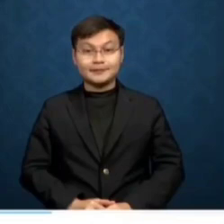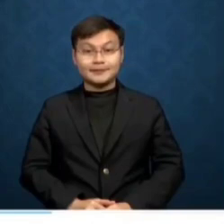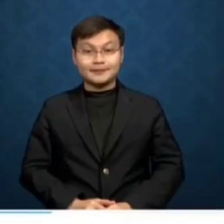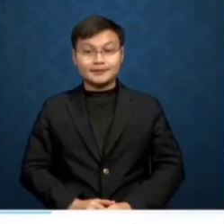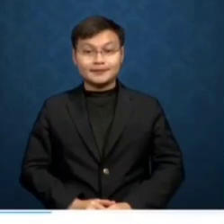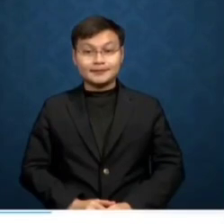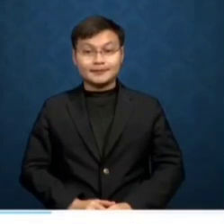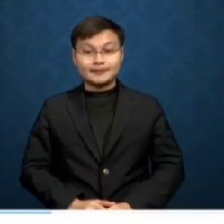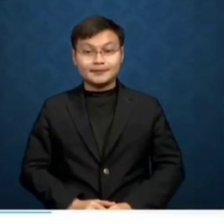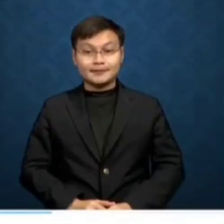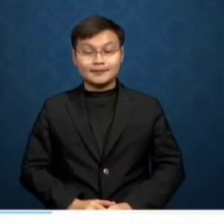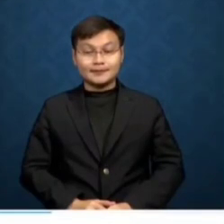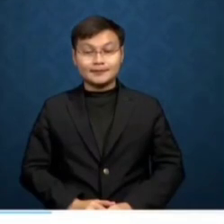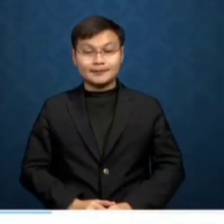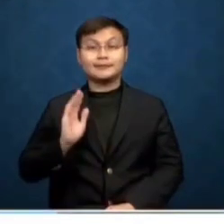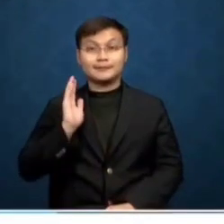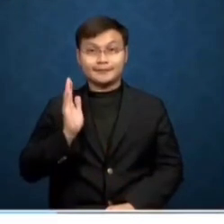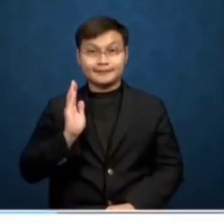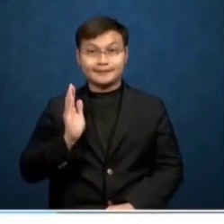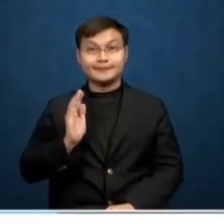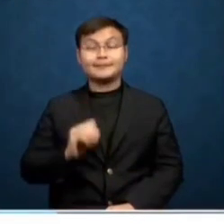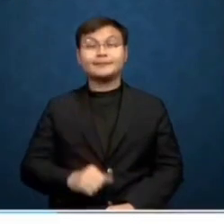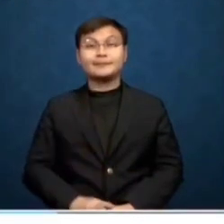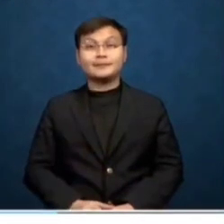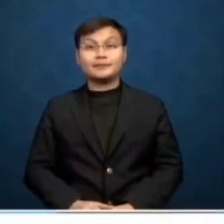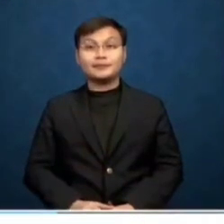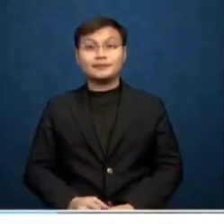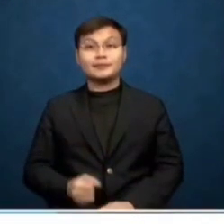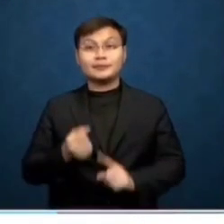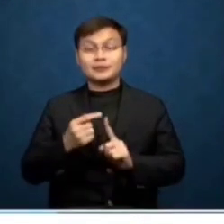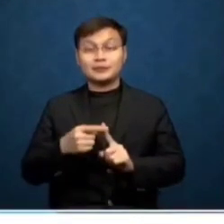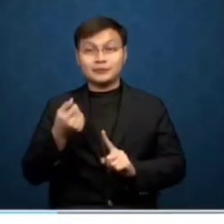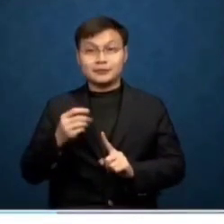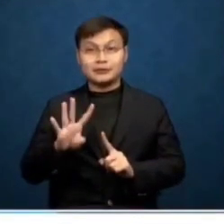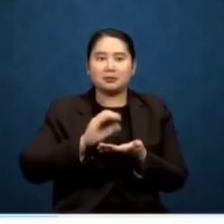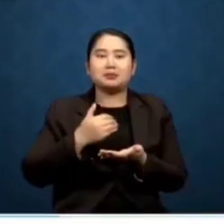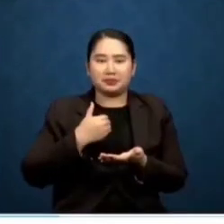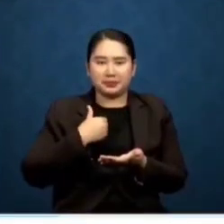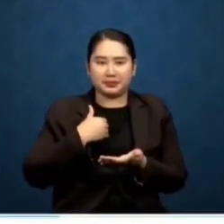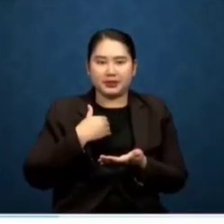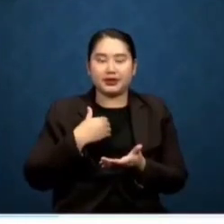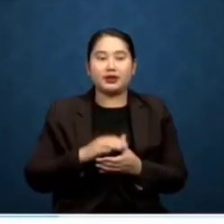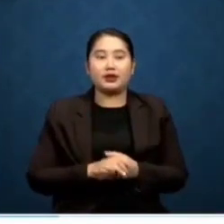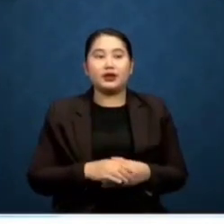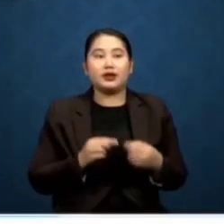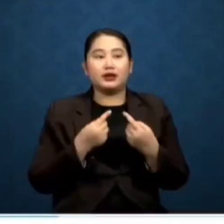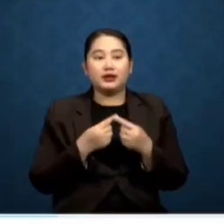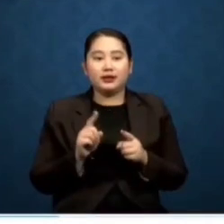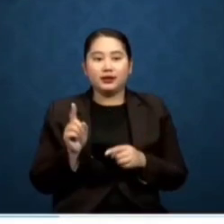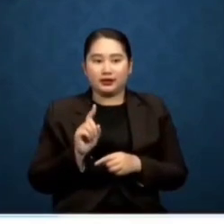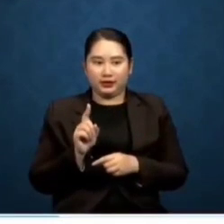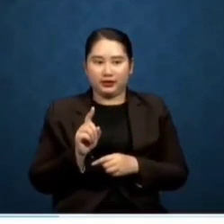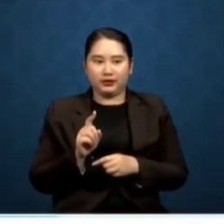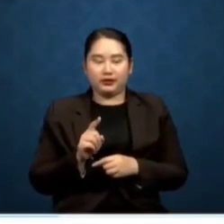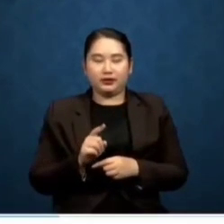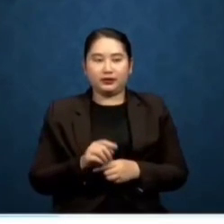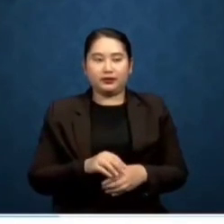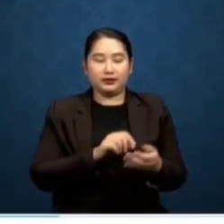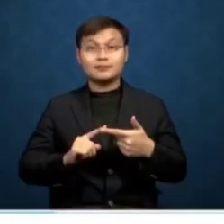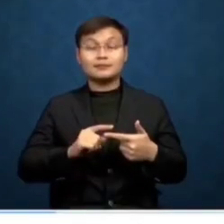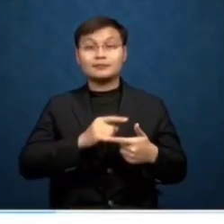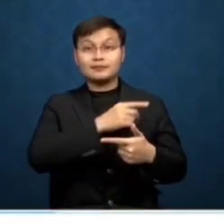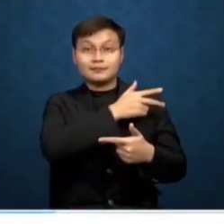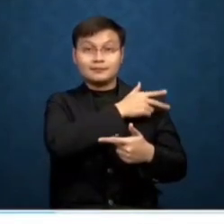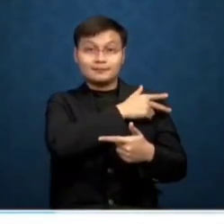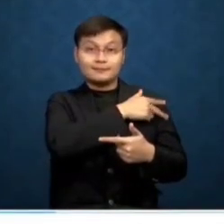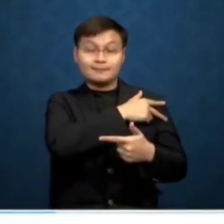จากนั้นเิเข้าสู่วาระการพิจารณาร่างพระราชบัญญัติที่สภาผู้แทนราษฎรลงมติเห็นชอบแล้วจำนวน 4ฉบับโดยที่ประชุมได้ลงมติรับร่างพระราชบัญญัติ